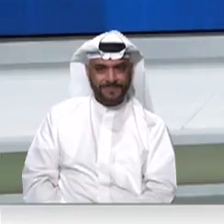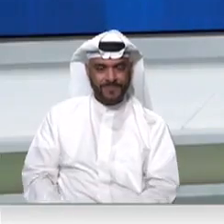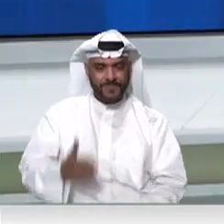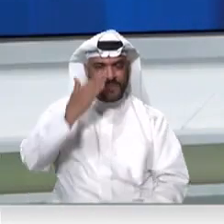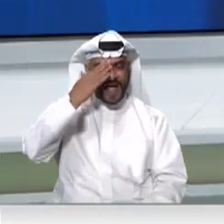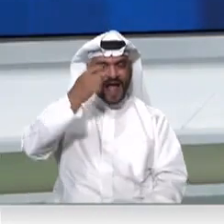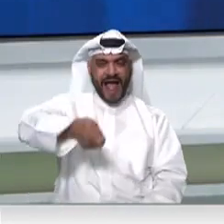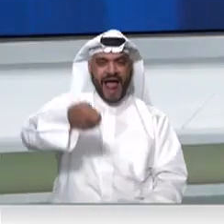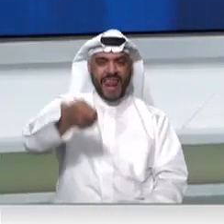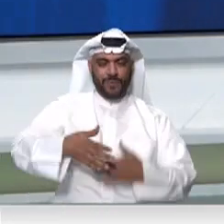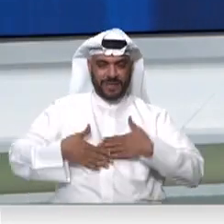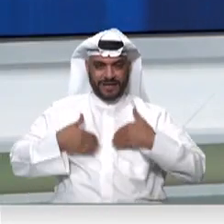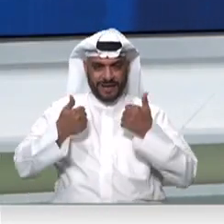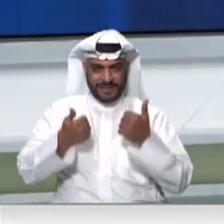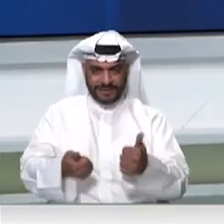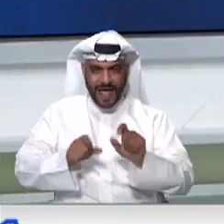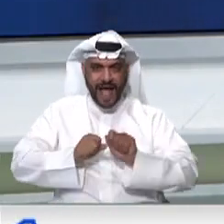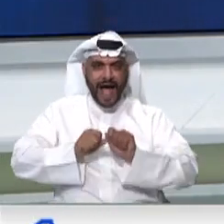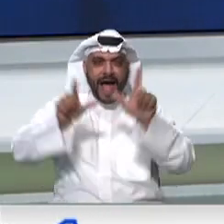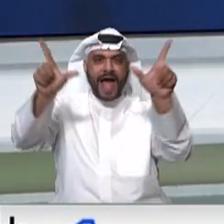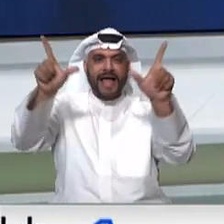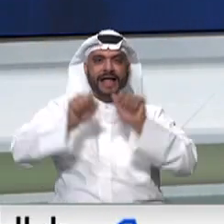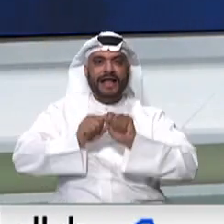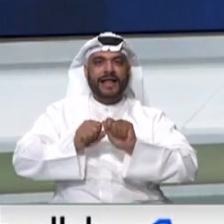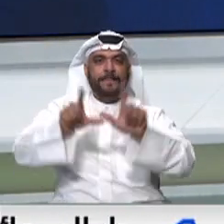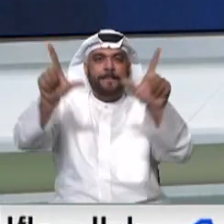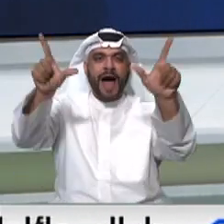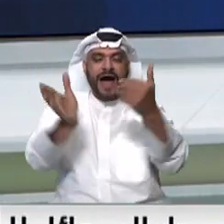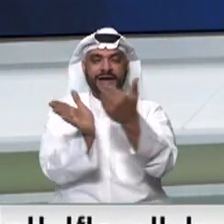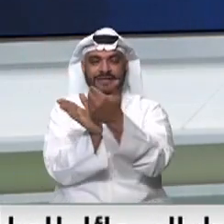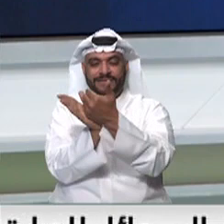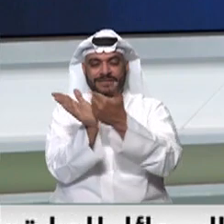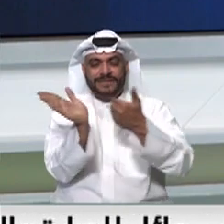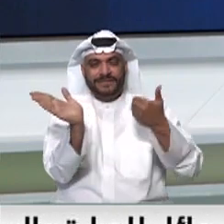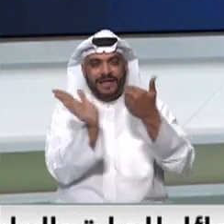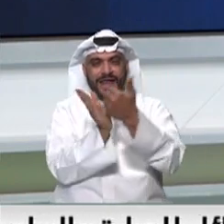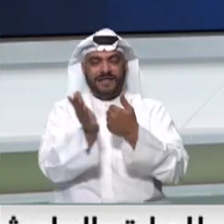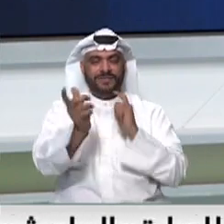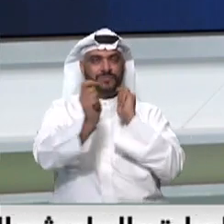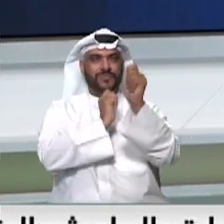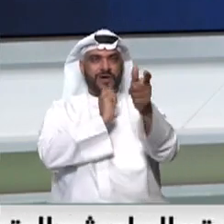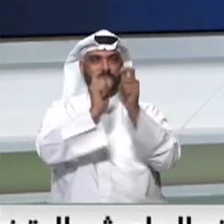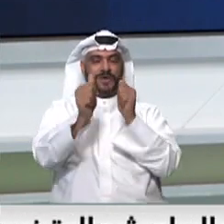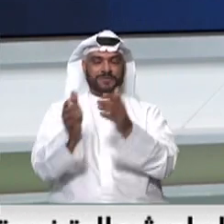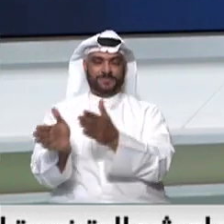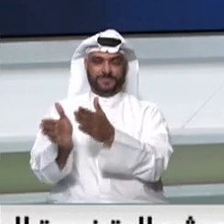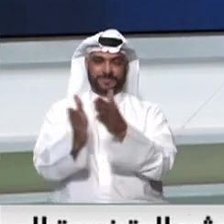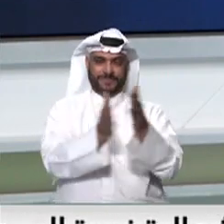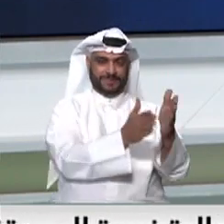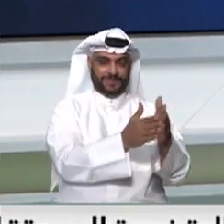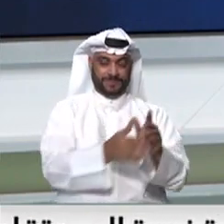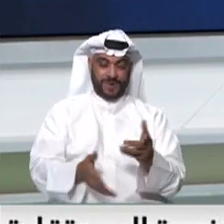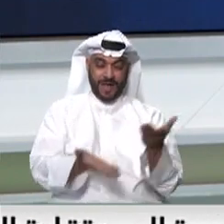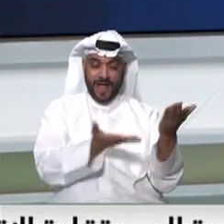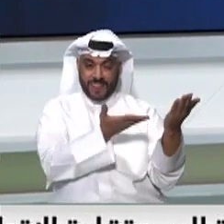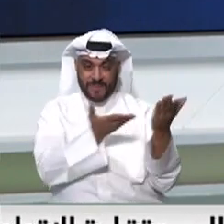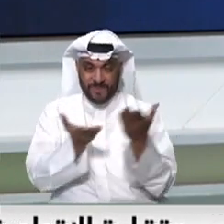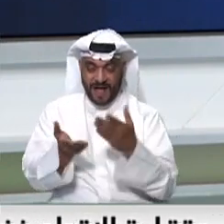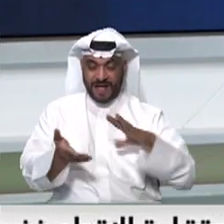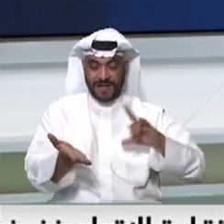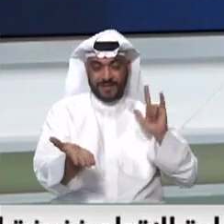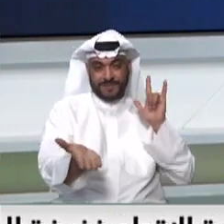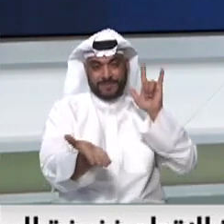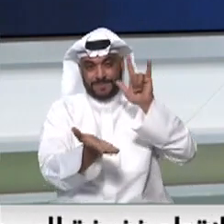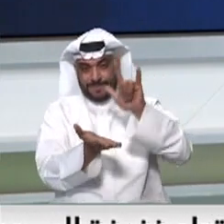أهلا بكم في اقتصادي تسعة. تأتي دعوة سمو ولي العهد الشيخ مشعل الأحمد الجابر الصباح لزيارة المملكة